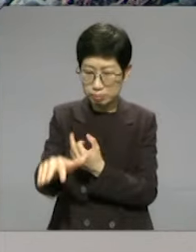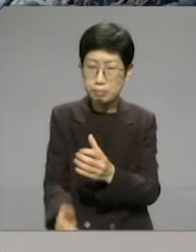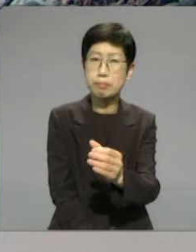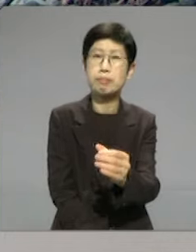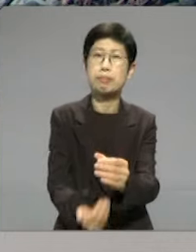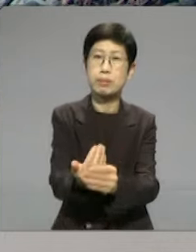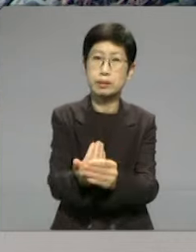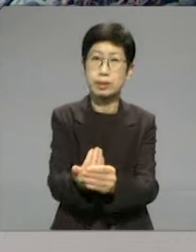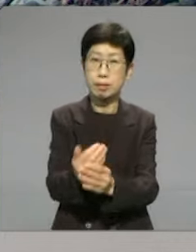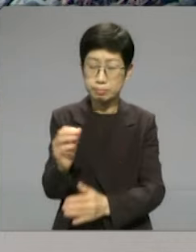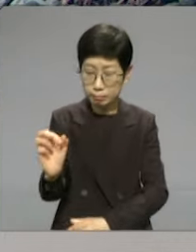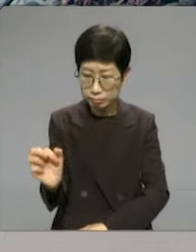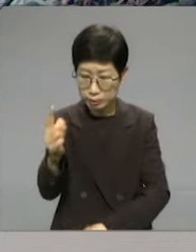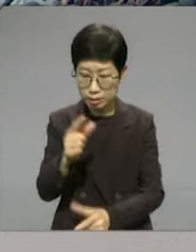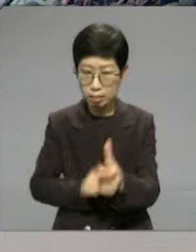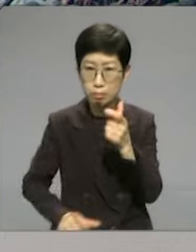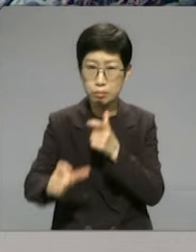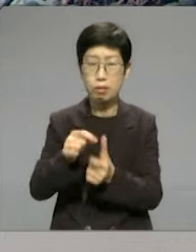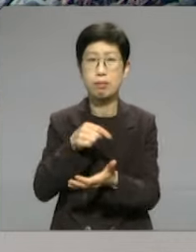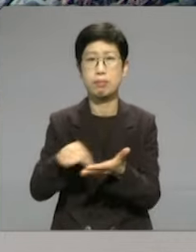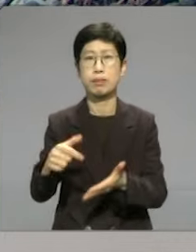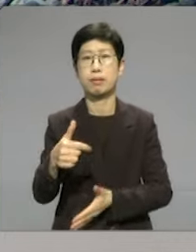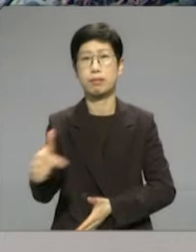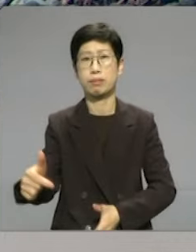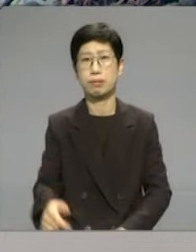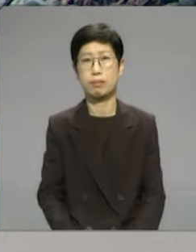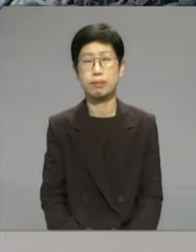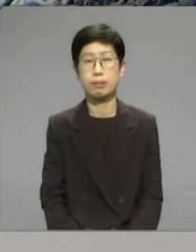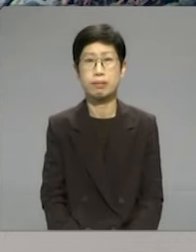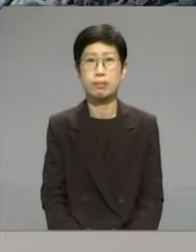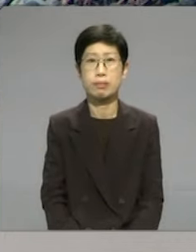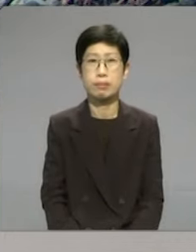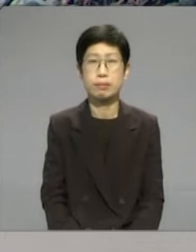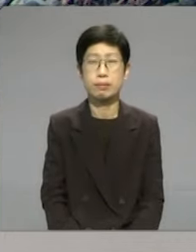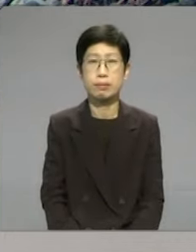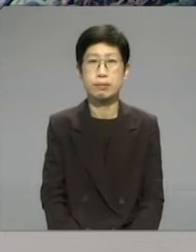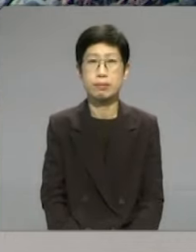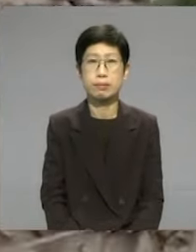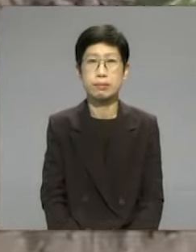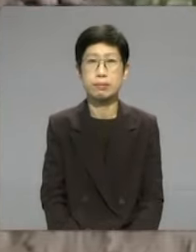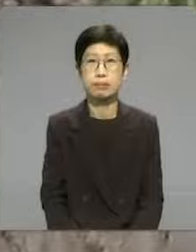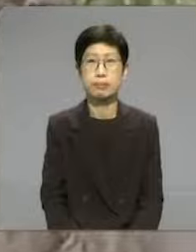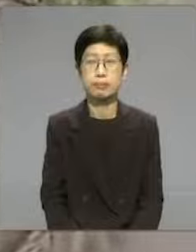현상이 나타나 피해를 더 키웠습니다. 김준호 월드리포터입니다.